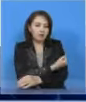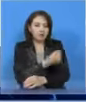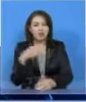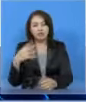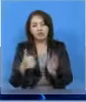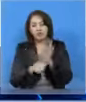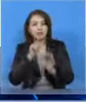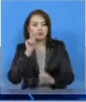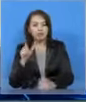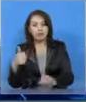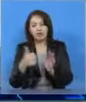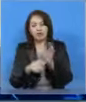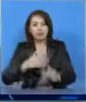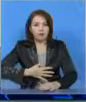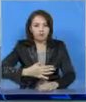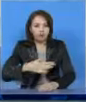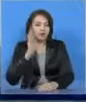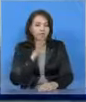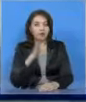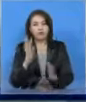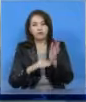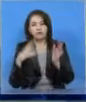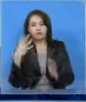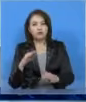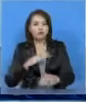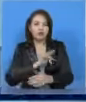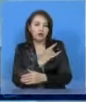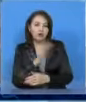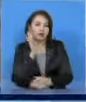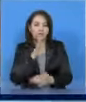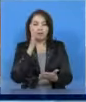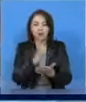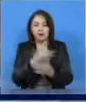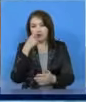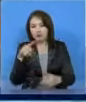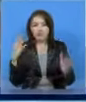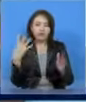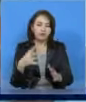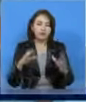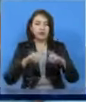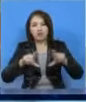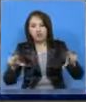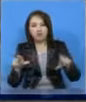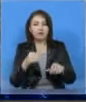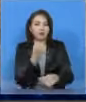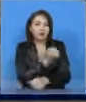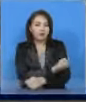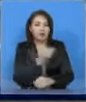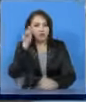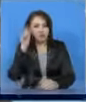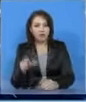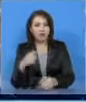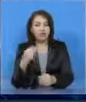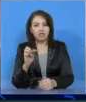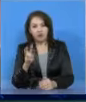653 жасөспірім, 63 жүкті әйел мен 409 бала емізетін ана бар. Бүгін нөмірі 4-ші қалалық емханадан вакцина алған оқушылардың